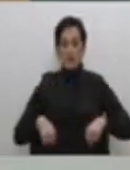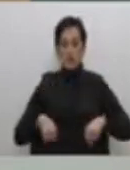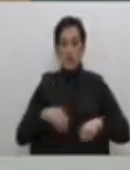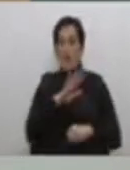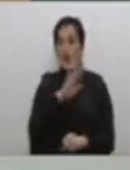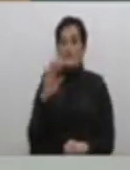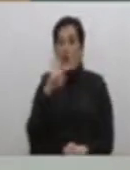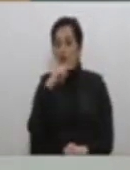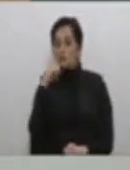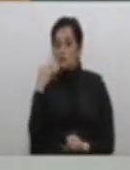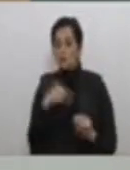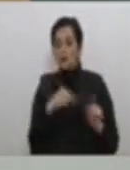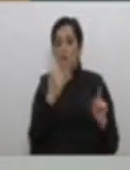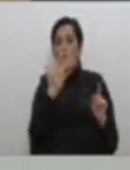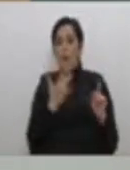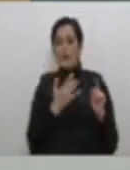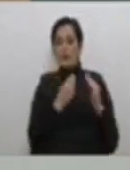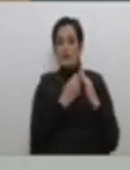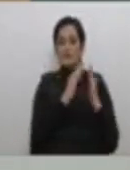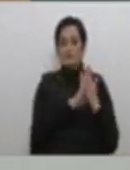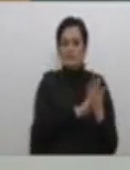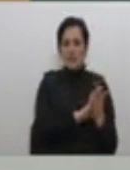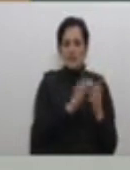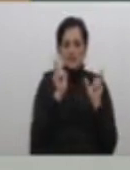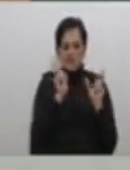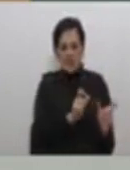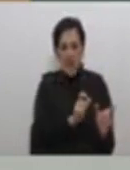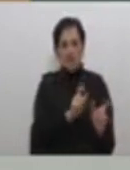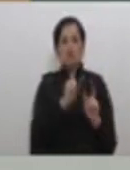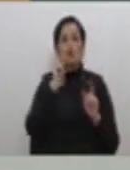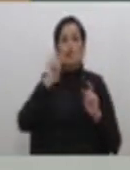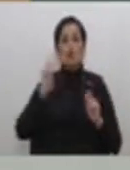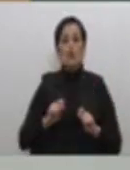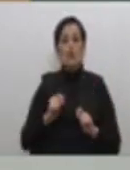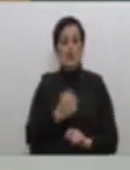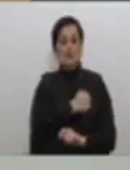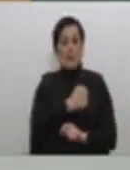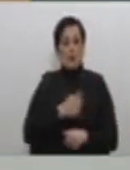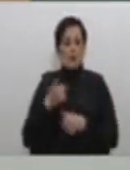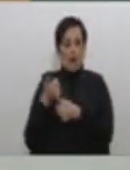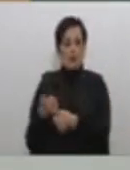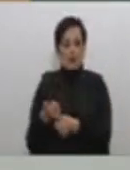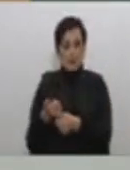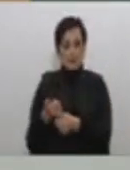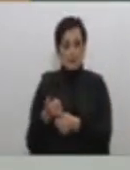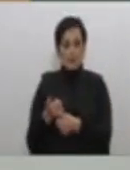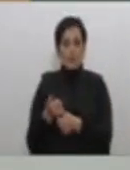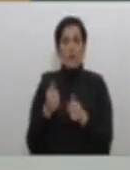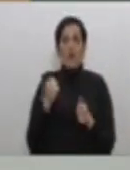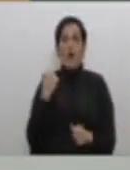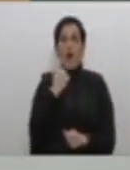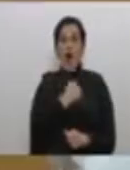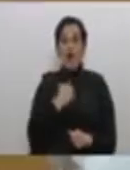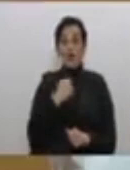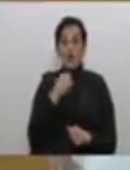rusetze politikuri zetsolit, verts sanktsiebit da verts ukrainistvis gatseuli samkhetro dakhmarebit. Agresiis geopolitikuri